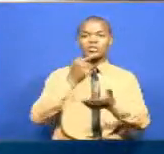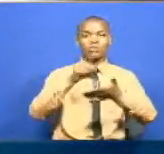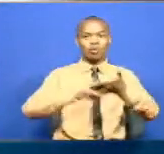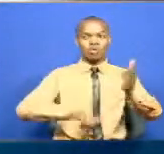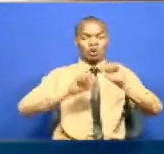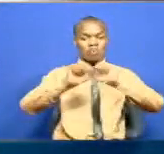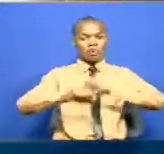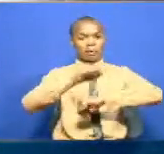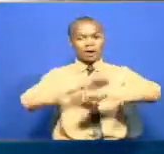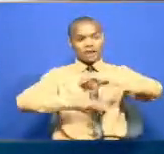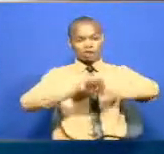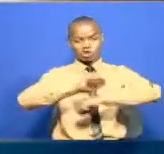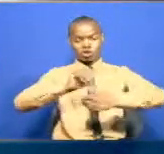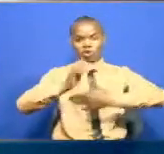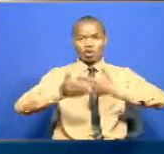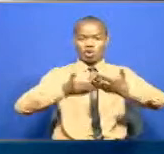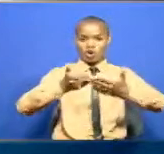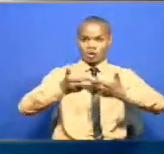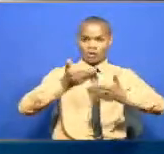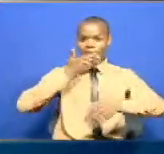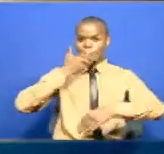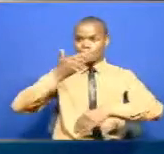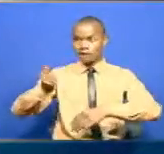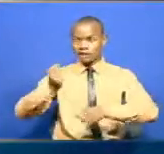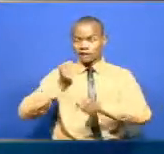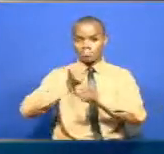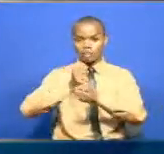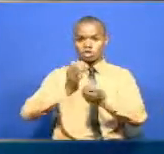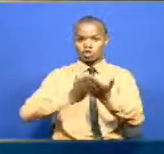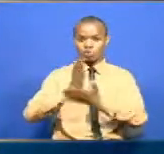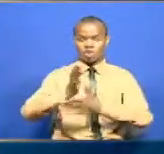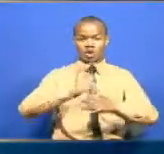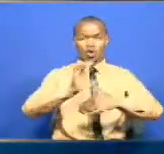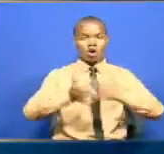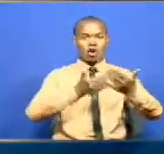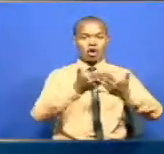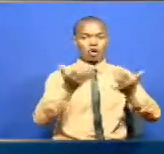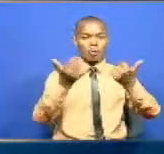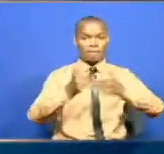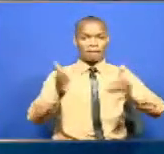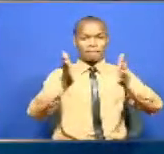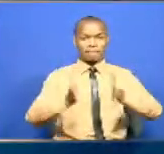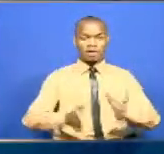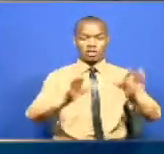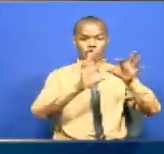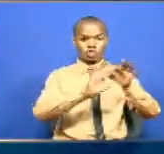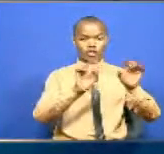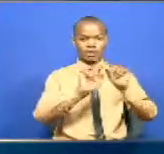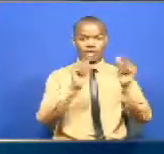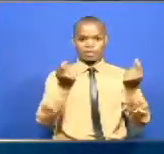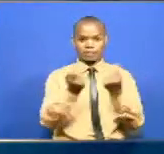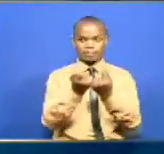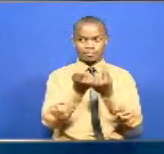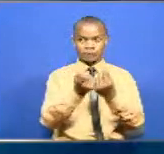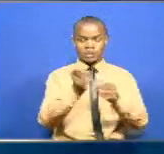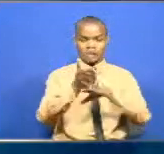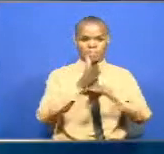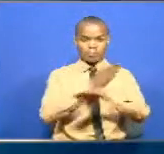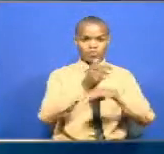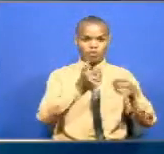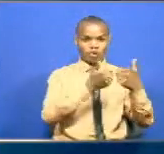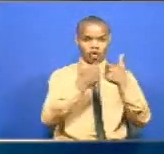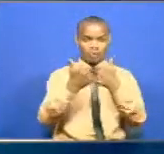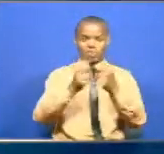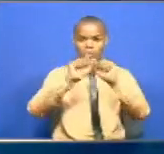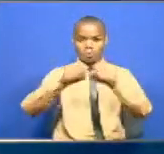kila jitihada kuhakikisha kwamba kuna wachezaji wote wa kulipwa wanajiunga na timu hiyo ya taifa kabla ya mechi za kufuzu